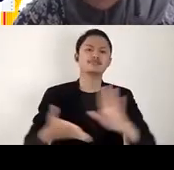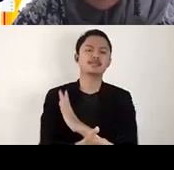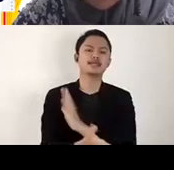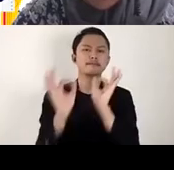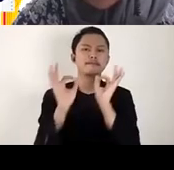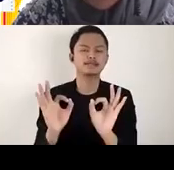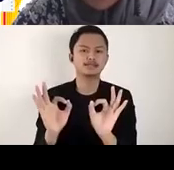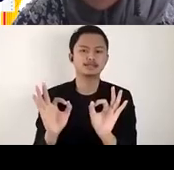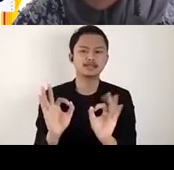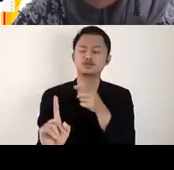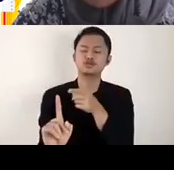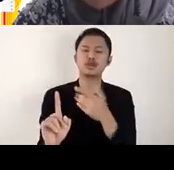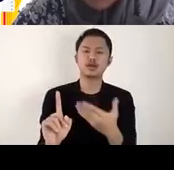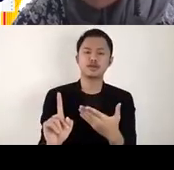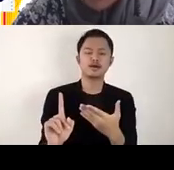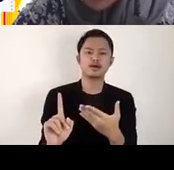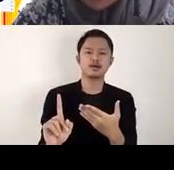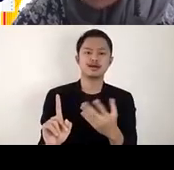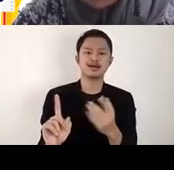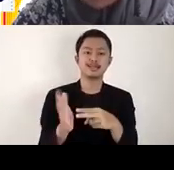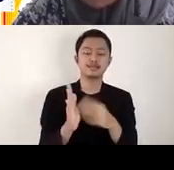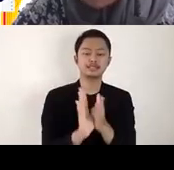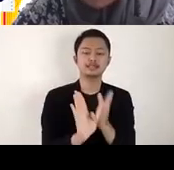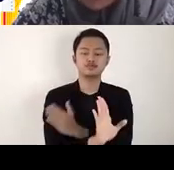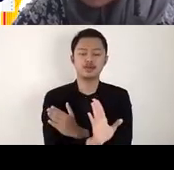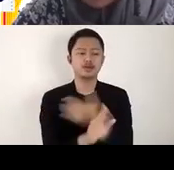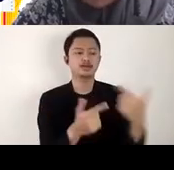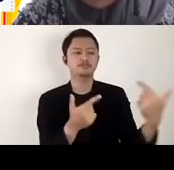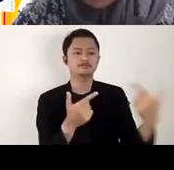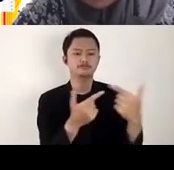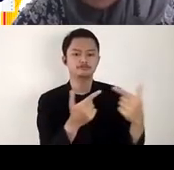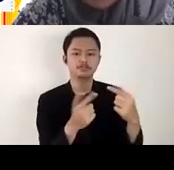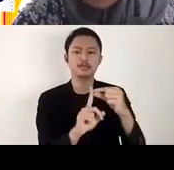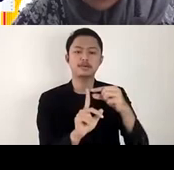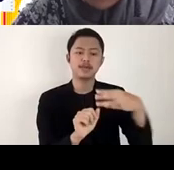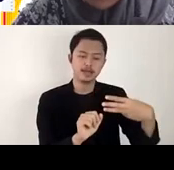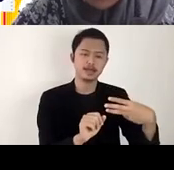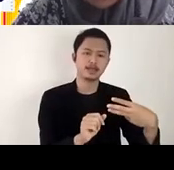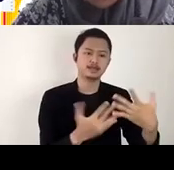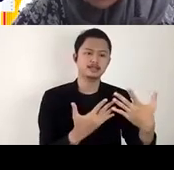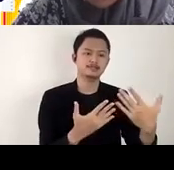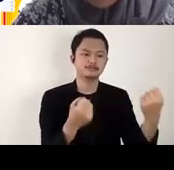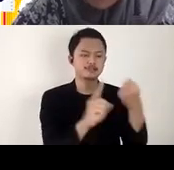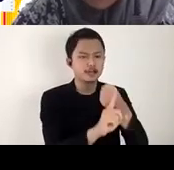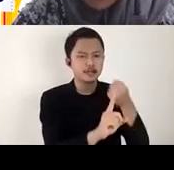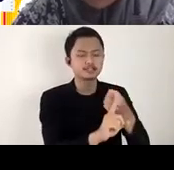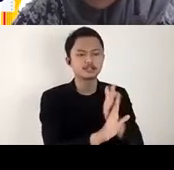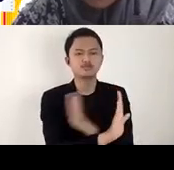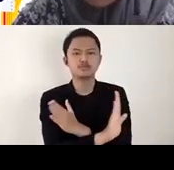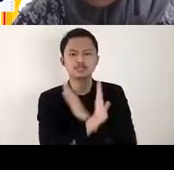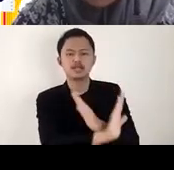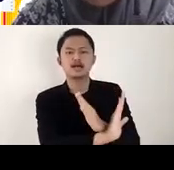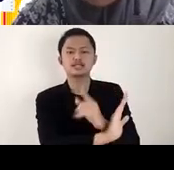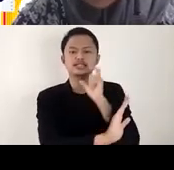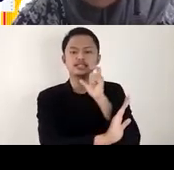artinya upaya-upaya penanggulangan VIII atau ekstrimisme berbasis Kekerasan ini tentu akan